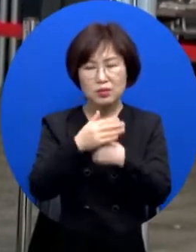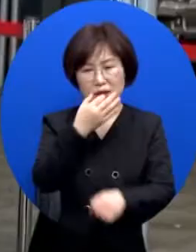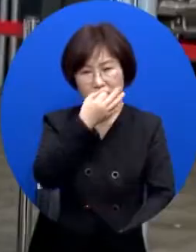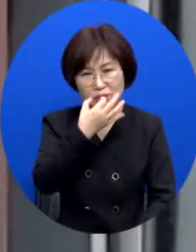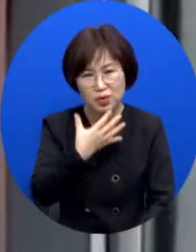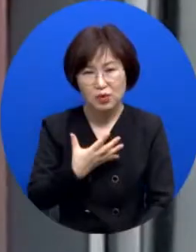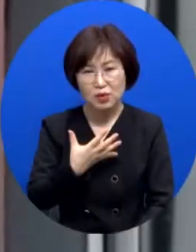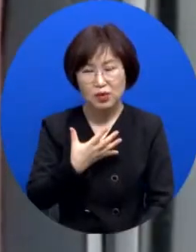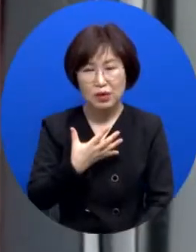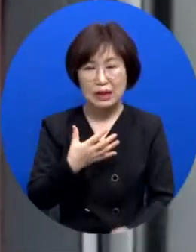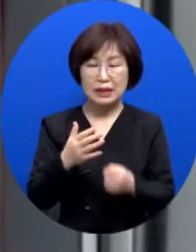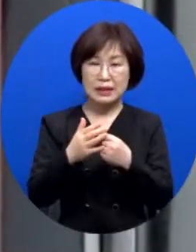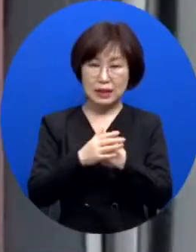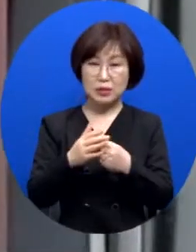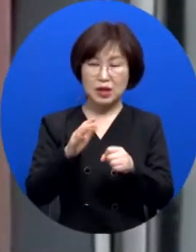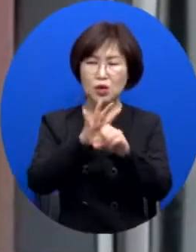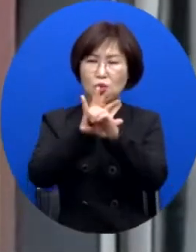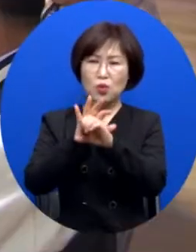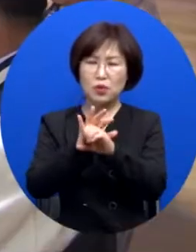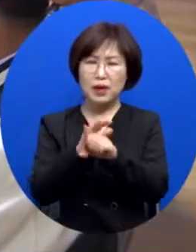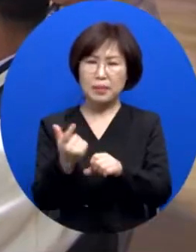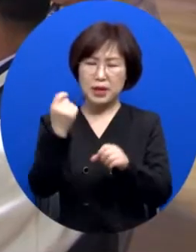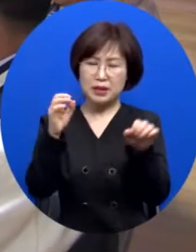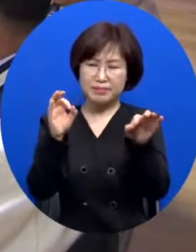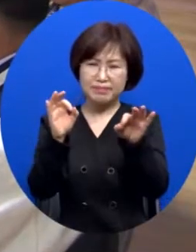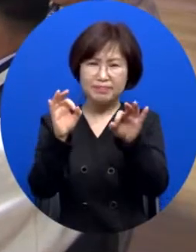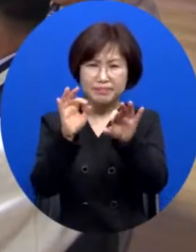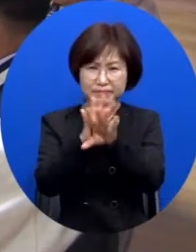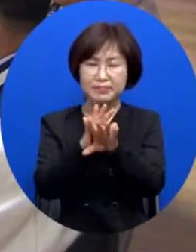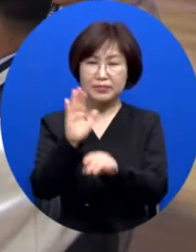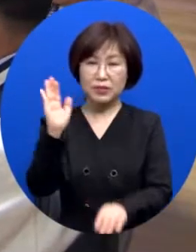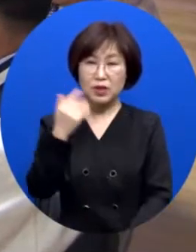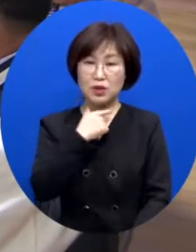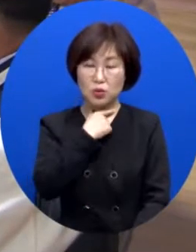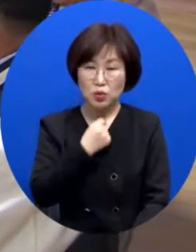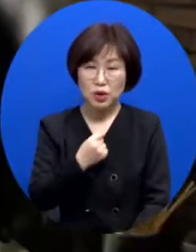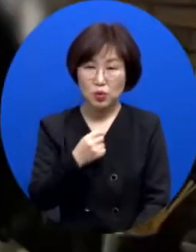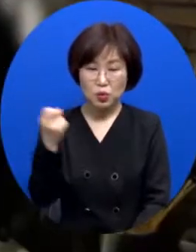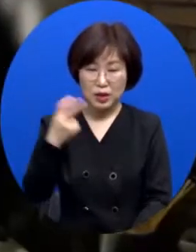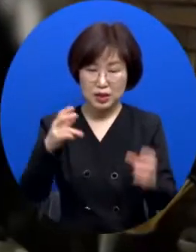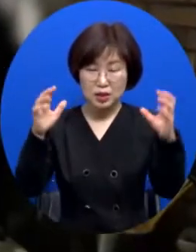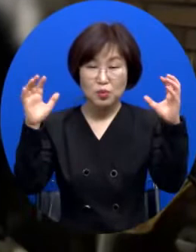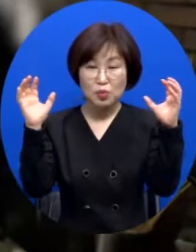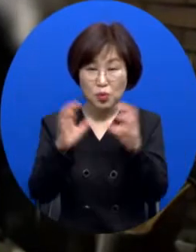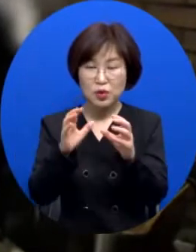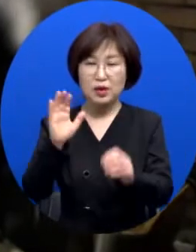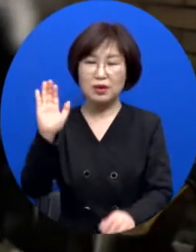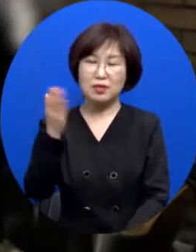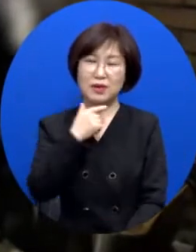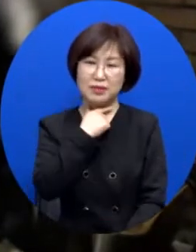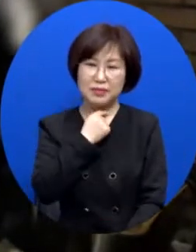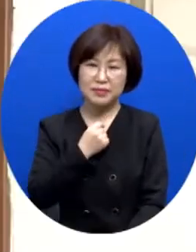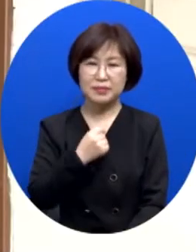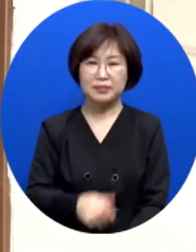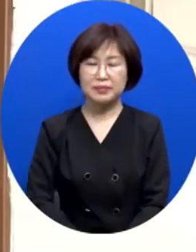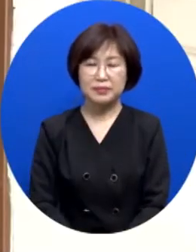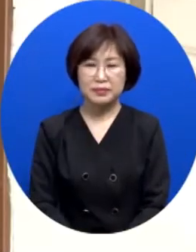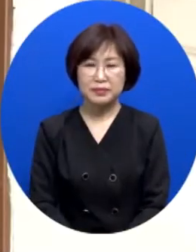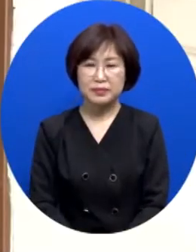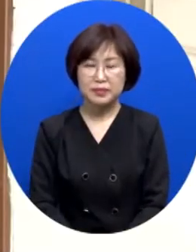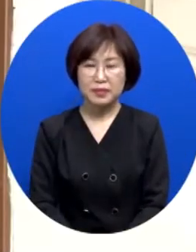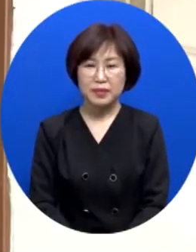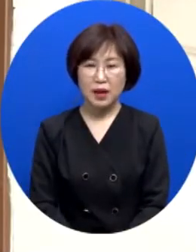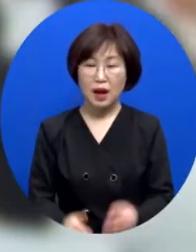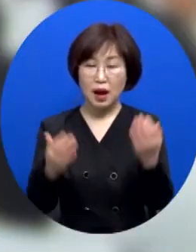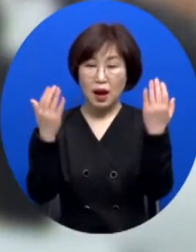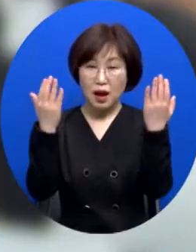만큼 무엇보다도 코로나19의 조속한 종식과 하루빨리 다시 모일 수 있는 날이 오길 소망했습니다.